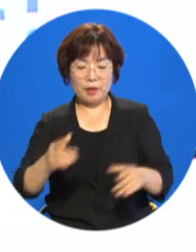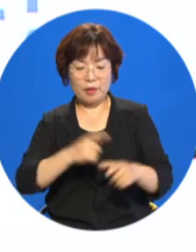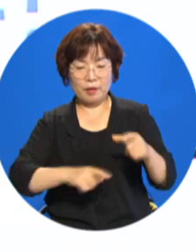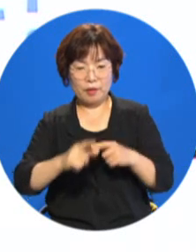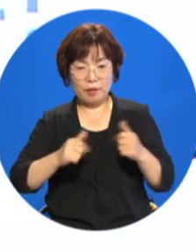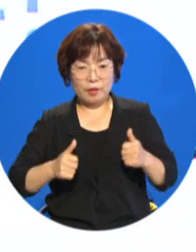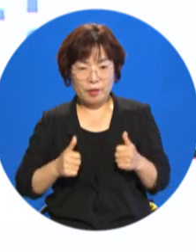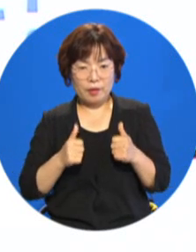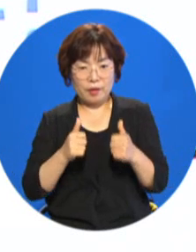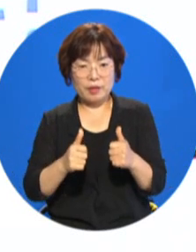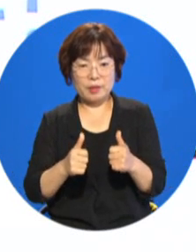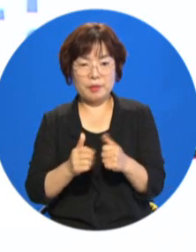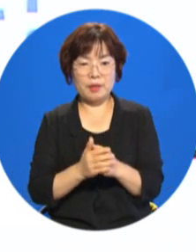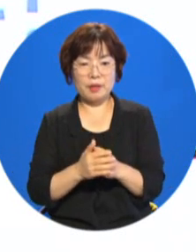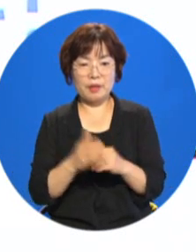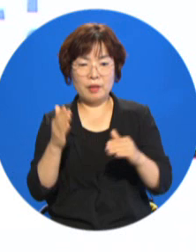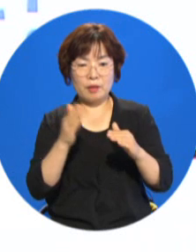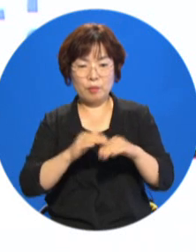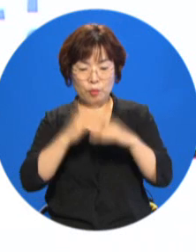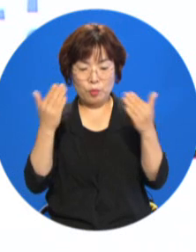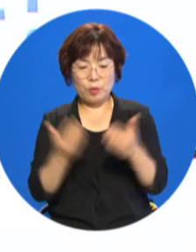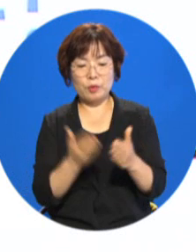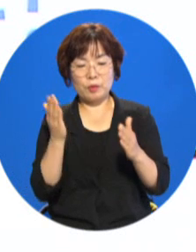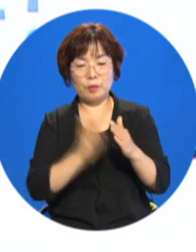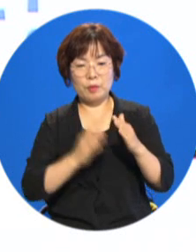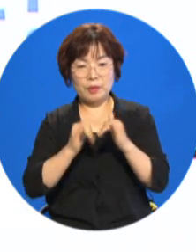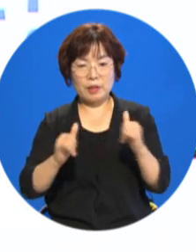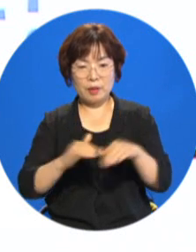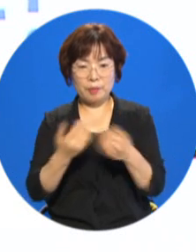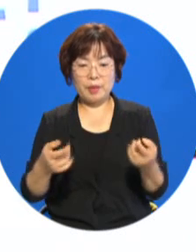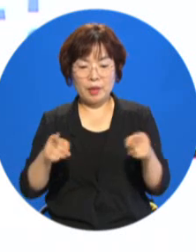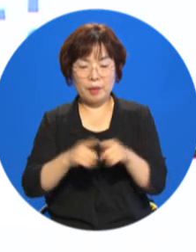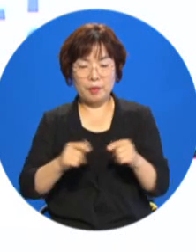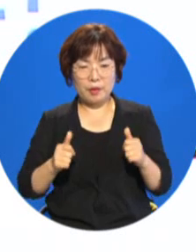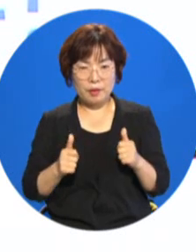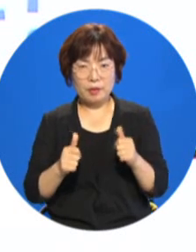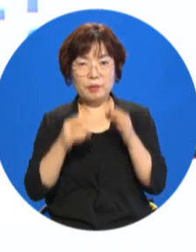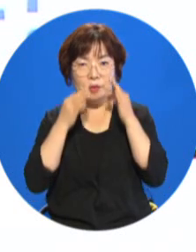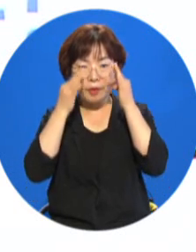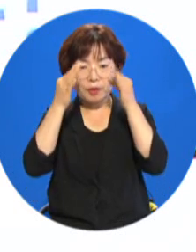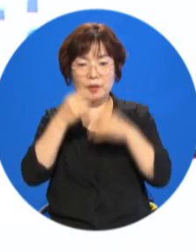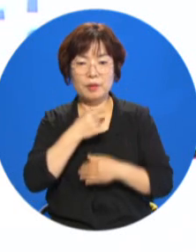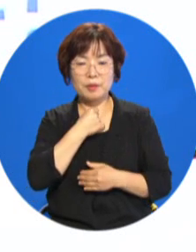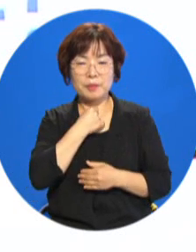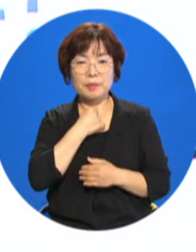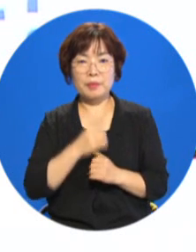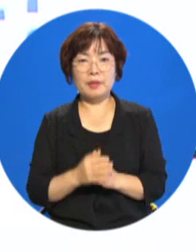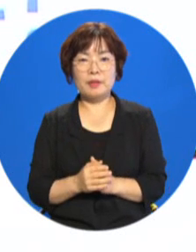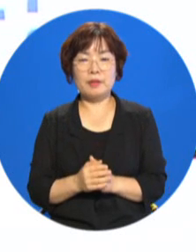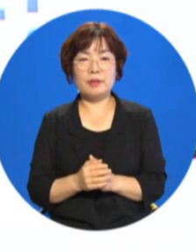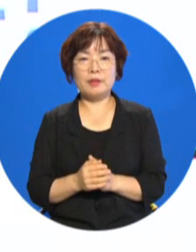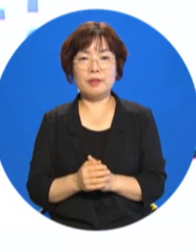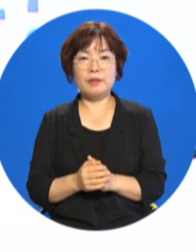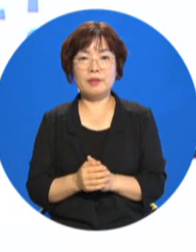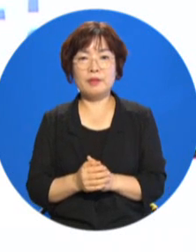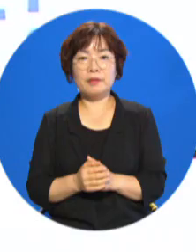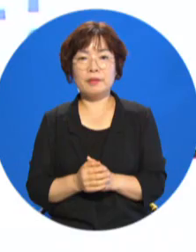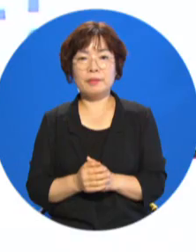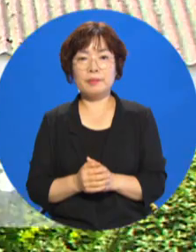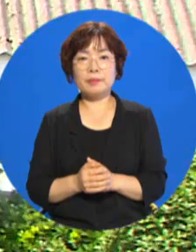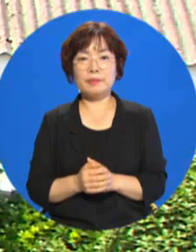3년 동안 더 열심히 우리 전 공직자와 함께 뛰고 또 뛰도록